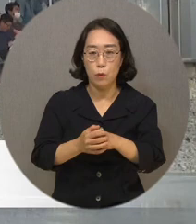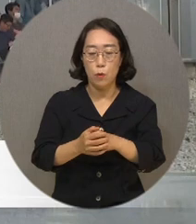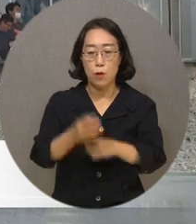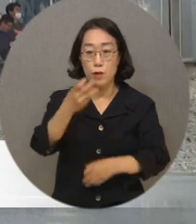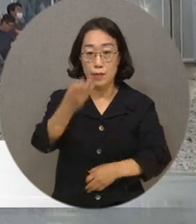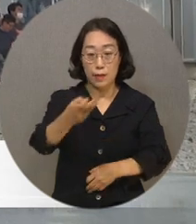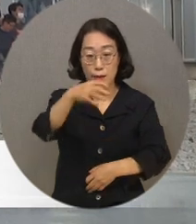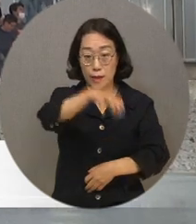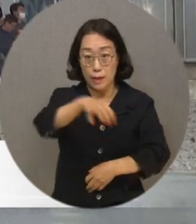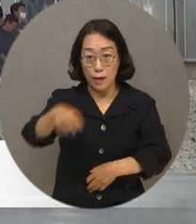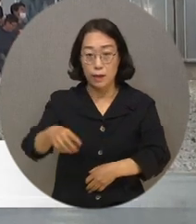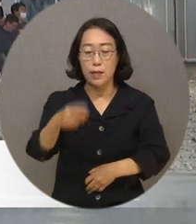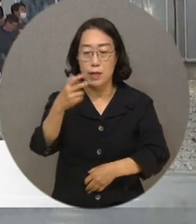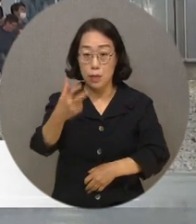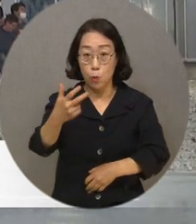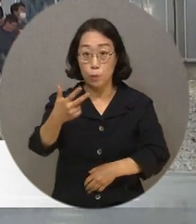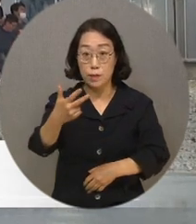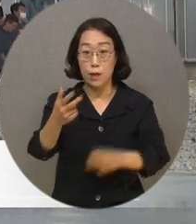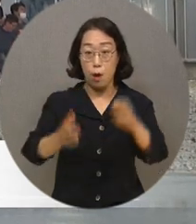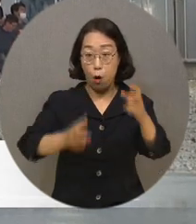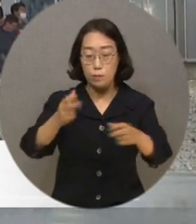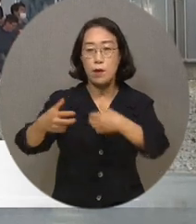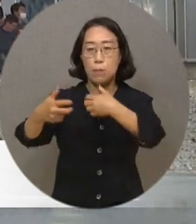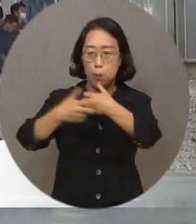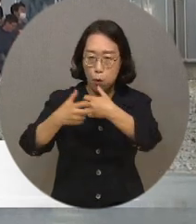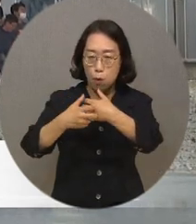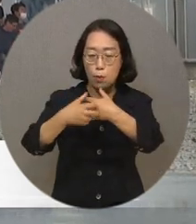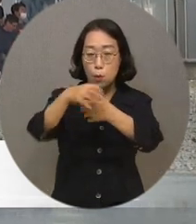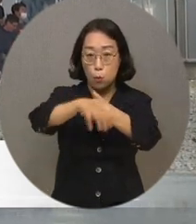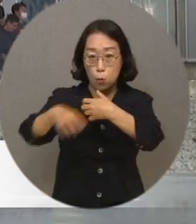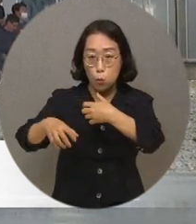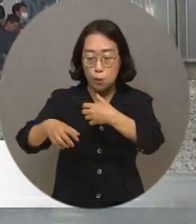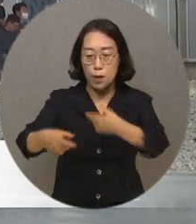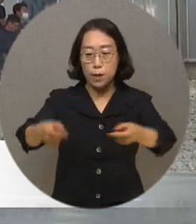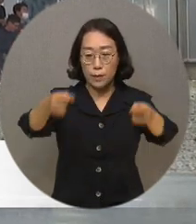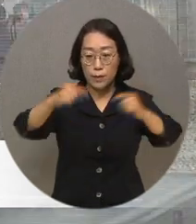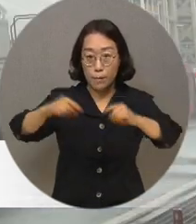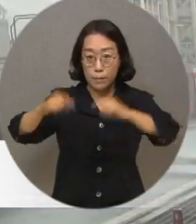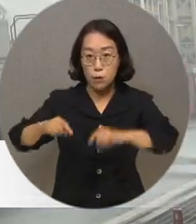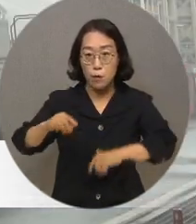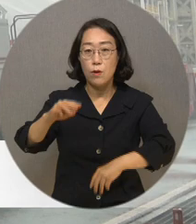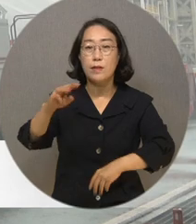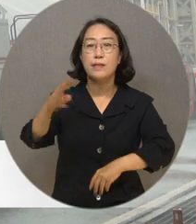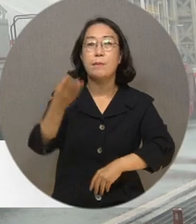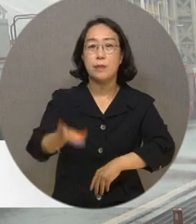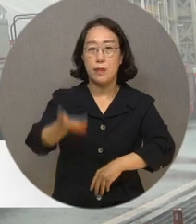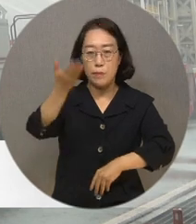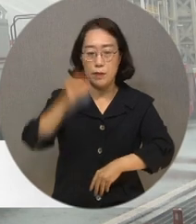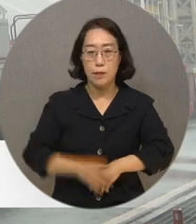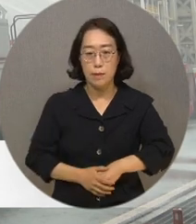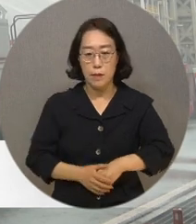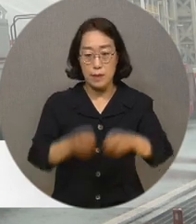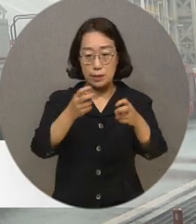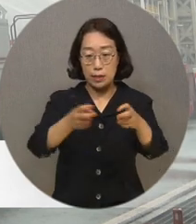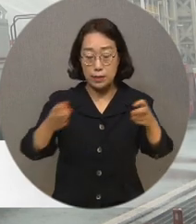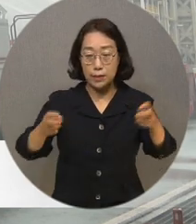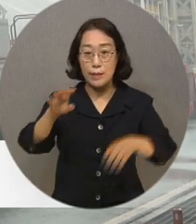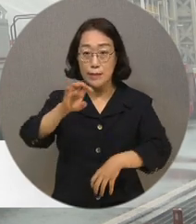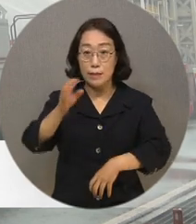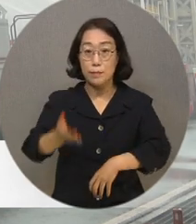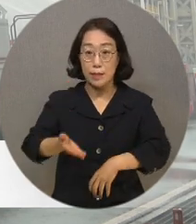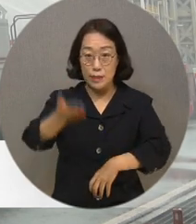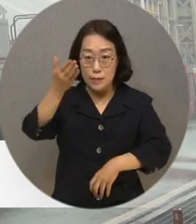기관 7개 업체 4개 병원 300여 명의 인력이 참여했고 소방차 등 장비 40여